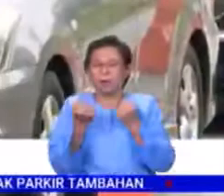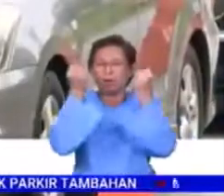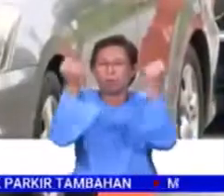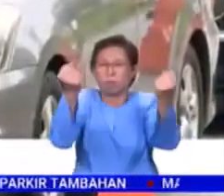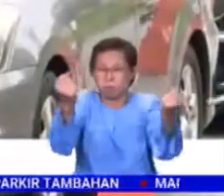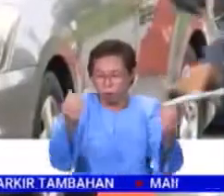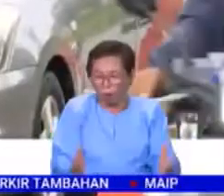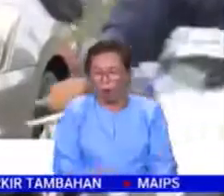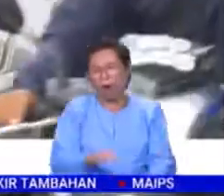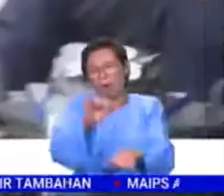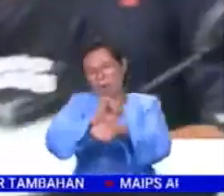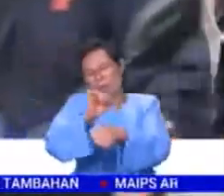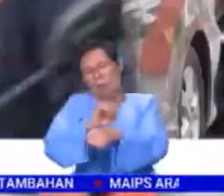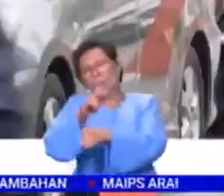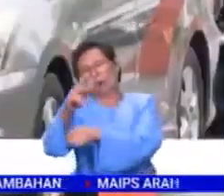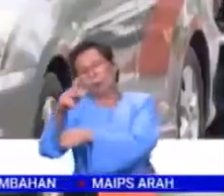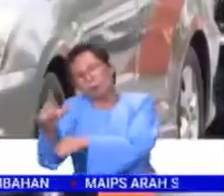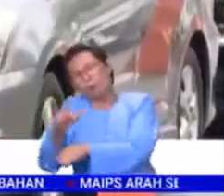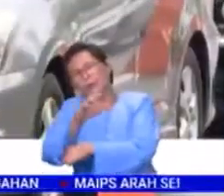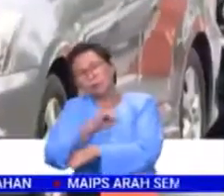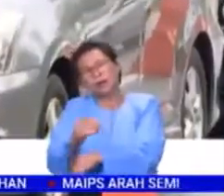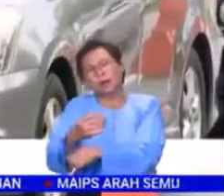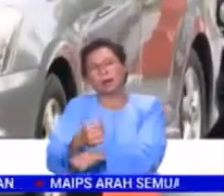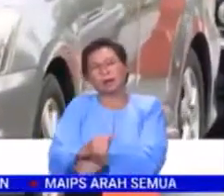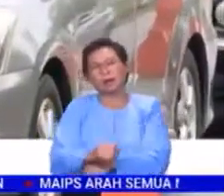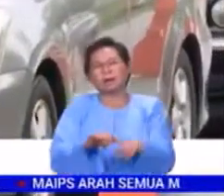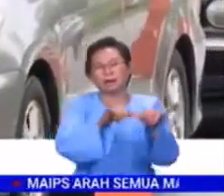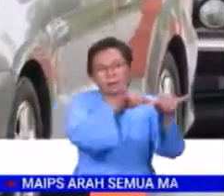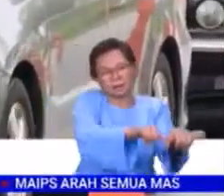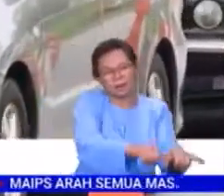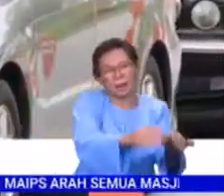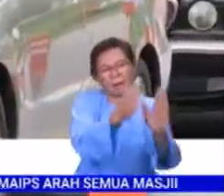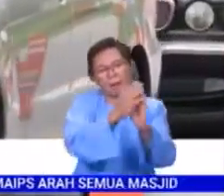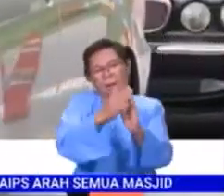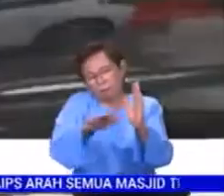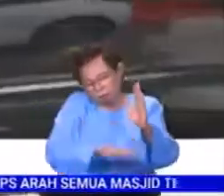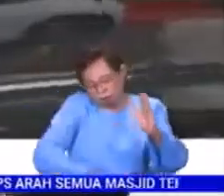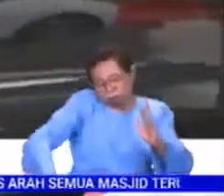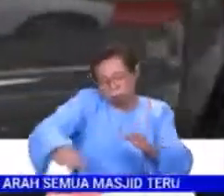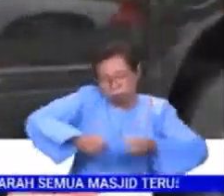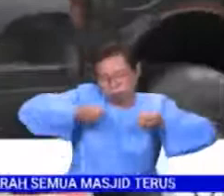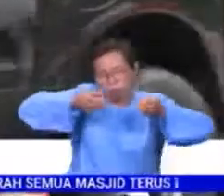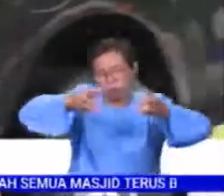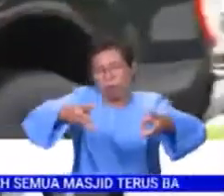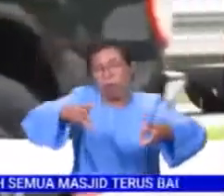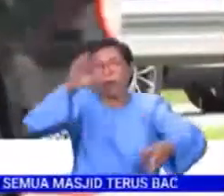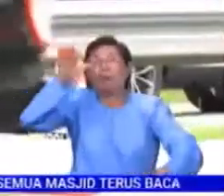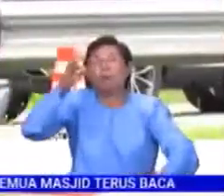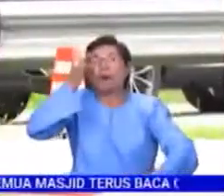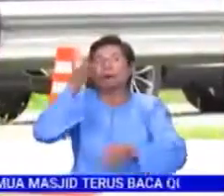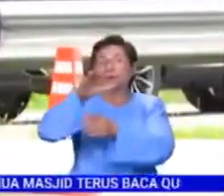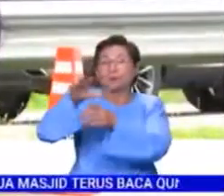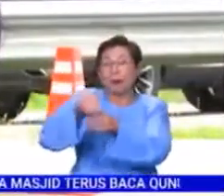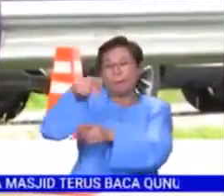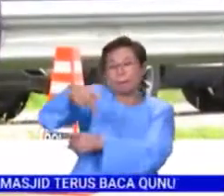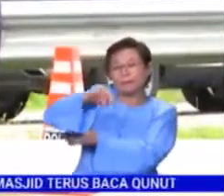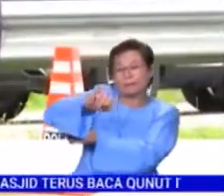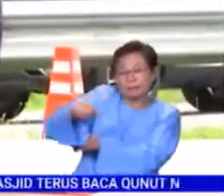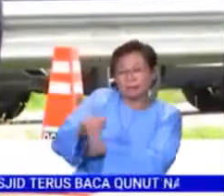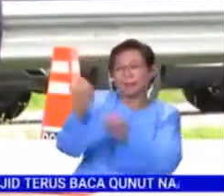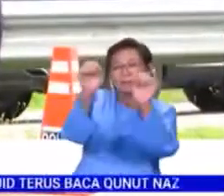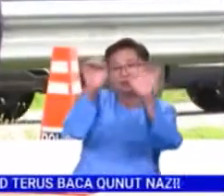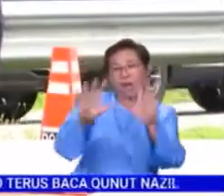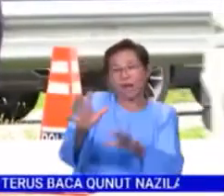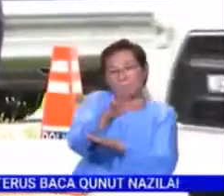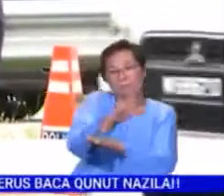mereka yang bekerja di Kuala Lumpur dan menetap di bandar-bandar sekitar jajaran Lebuh Raya Persekutuan termasuk Petaling Jaya, Shah